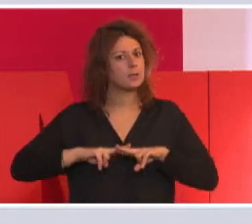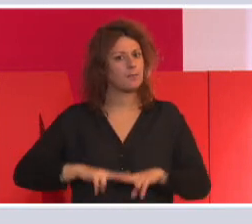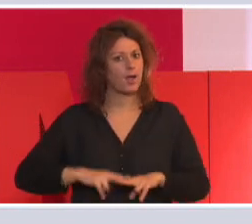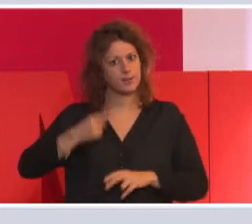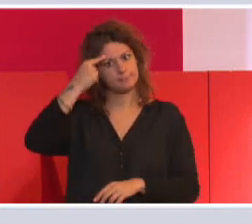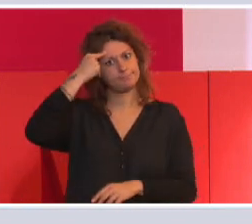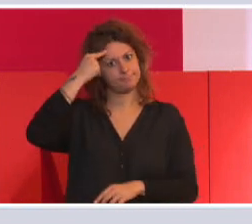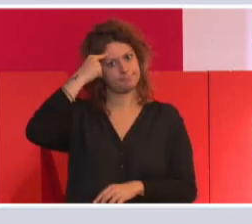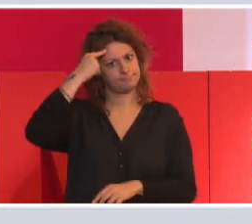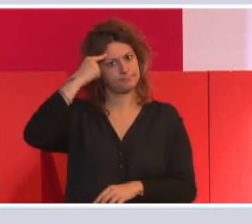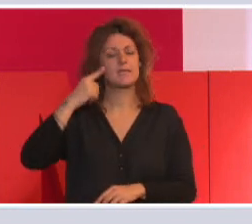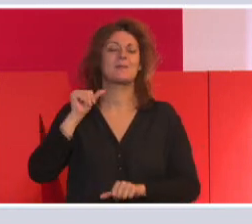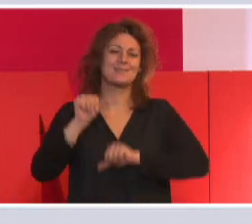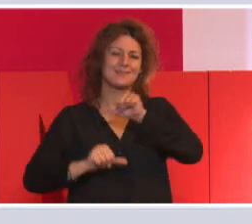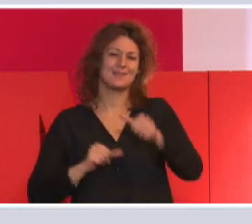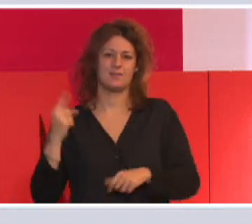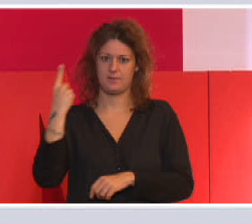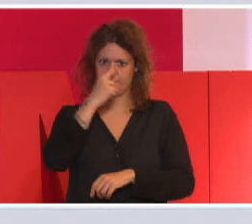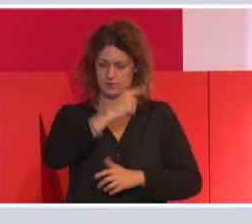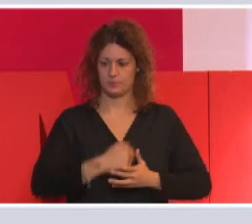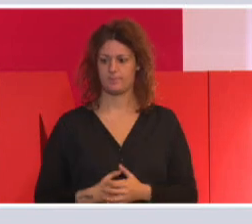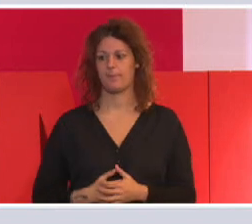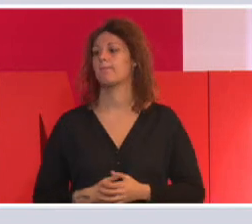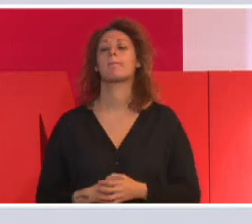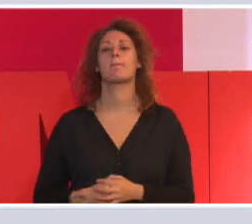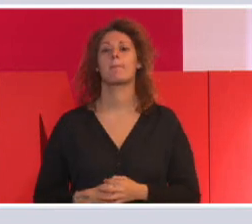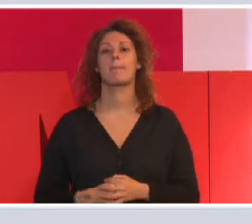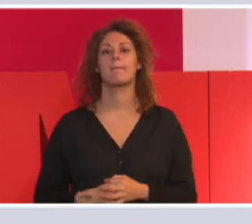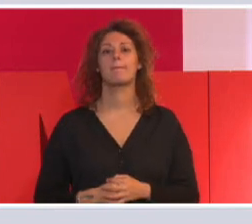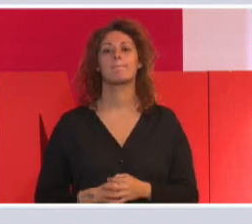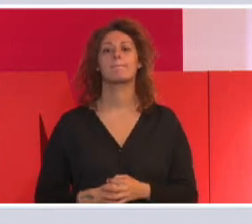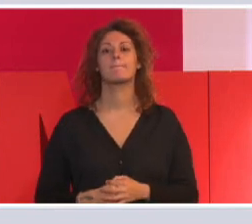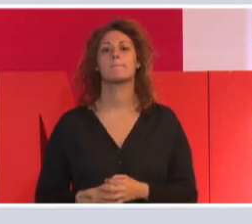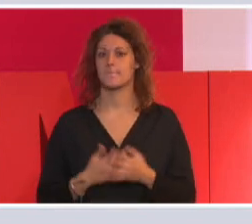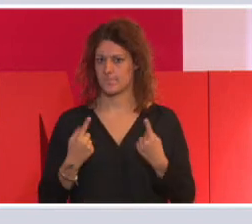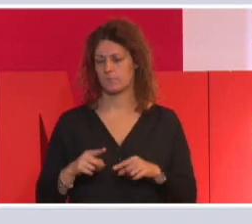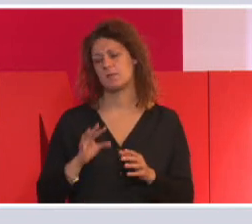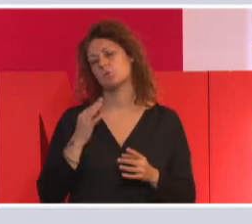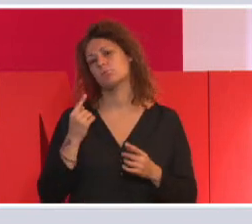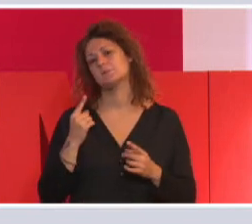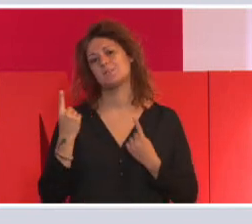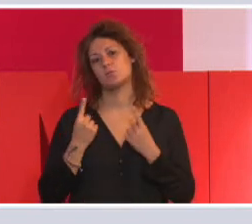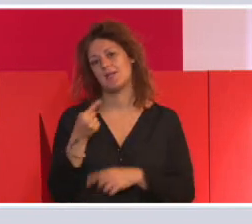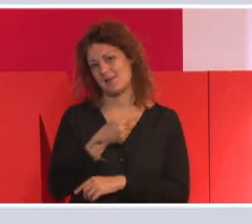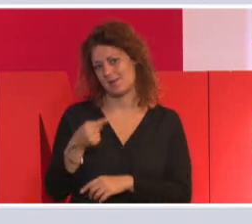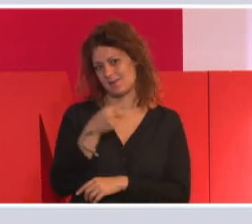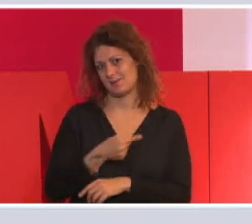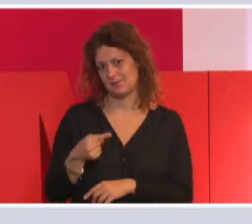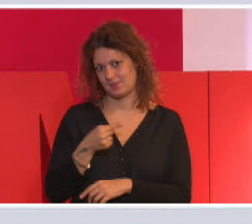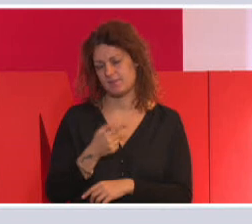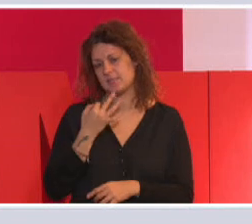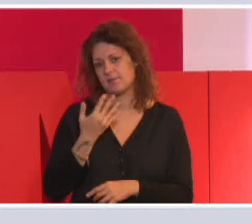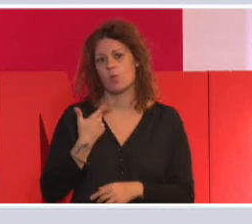ora abbiamo parlato dell'aspetto negativo cioè di cosa dobbiamo imparare a rifuggire anche perché per il nostro sistema biologico